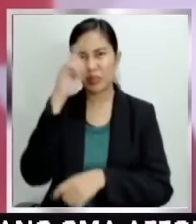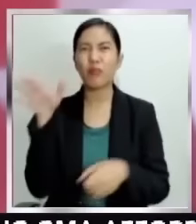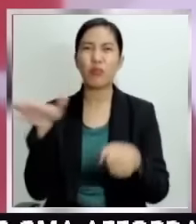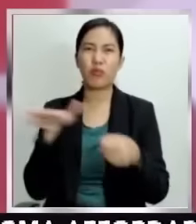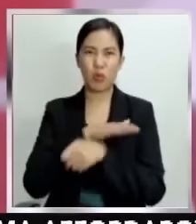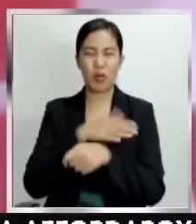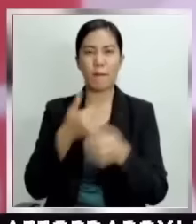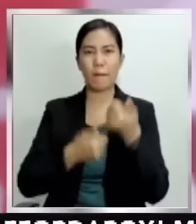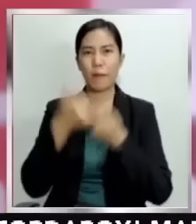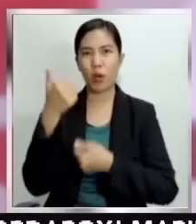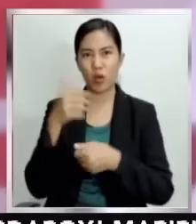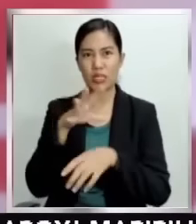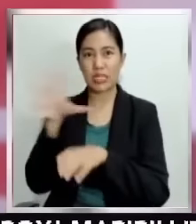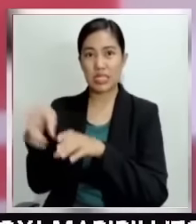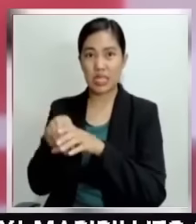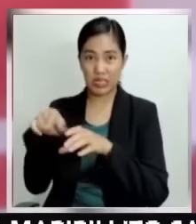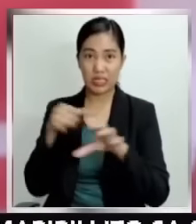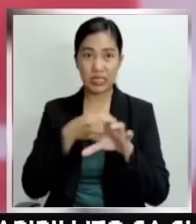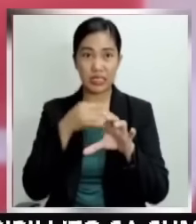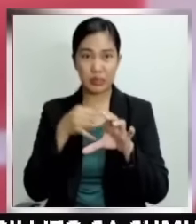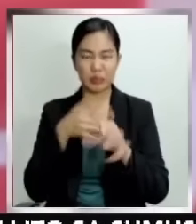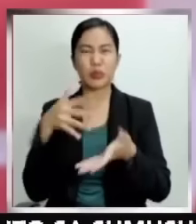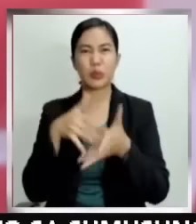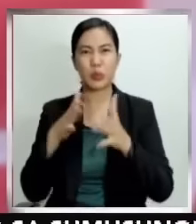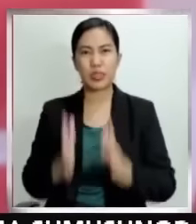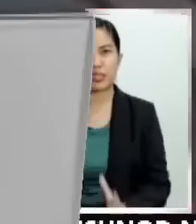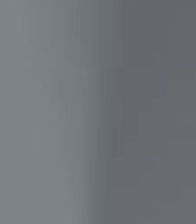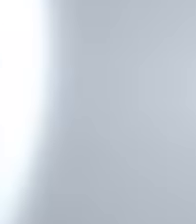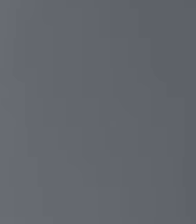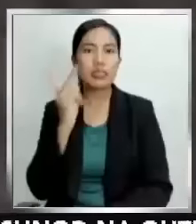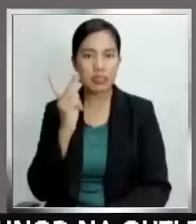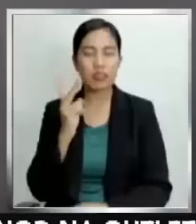si Krista Dapita ng GMA Regional TV, One Mindanao.